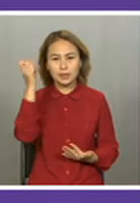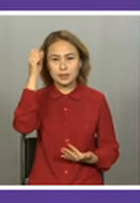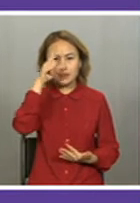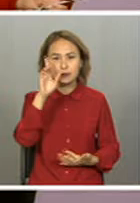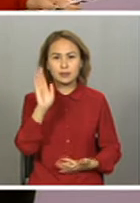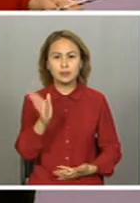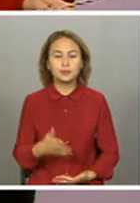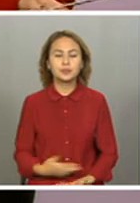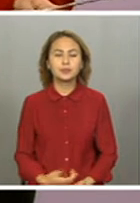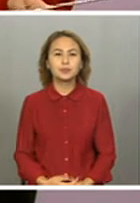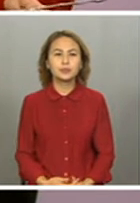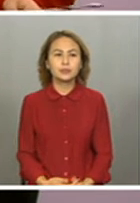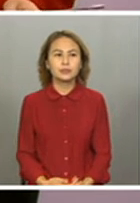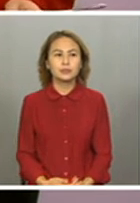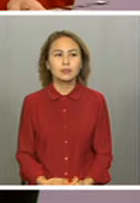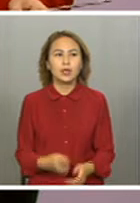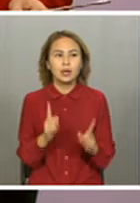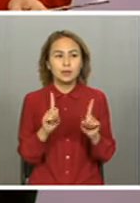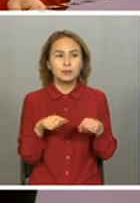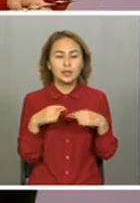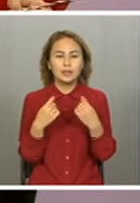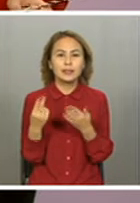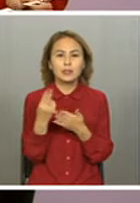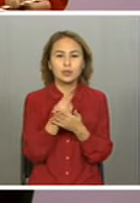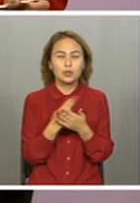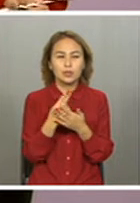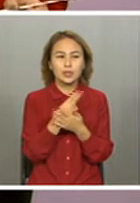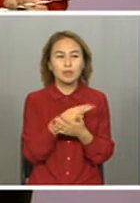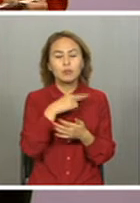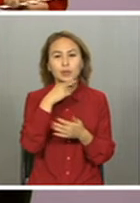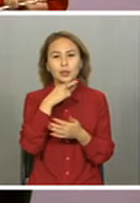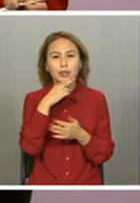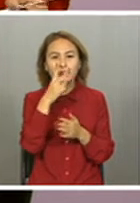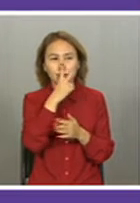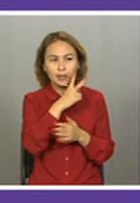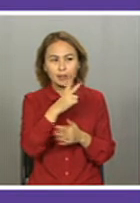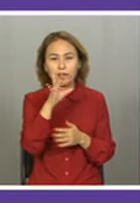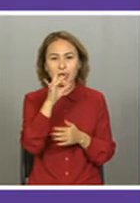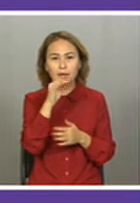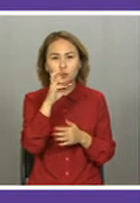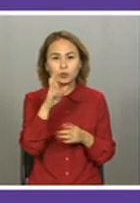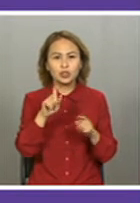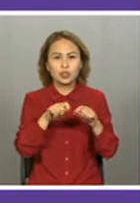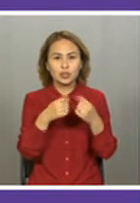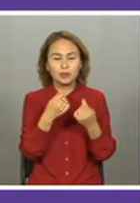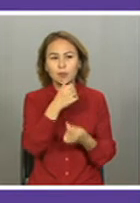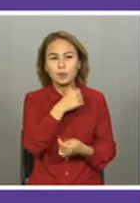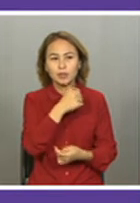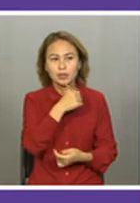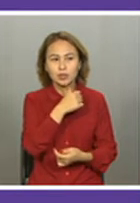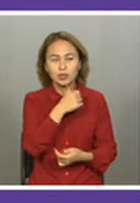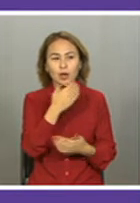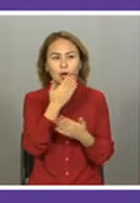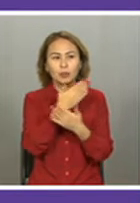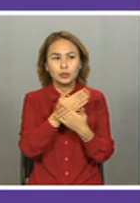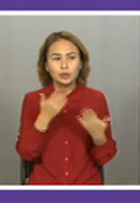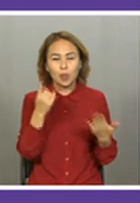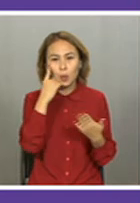білесіңдер. Берілген суреттерге мұқият қарап, ребусты шешіңдерші. Мұнда